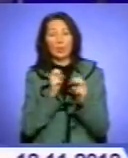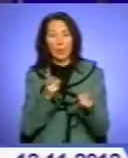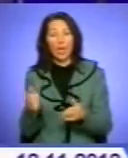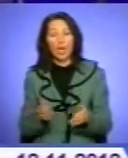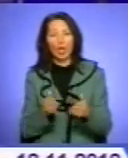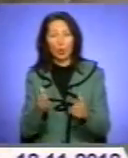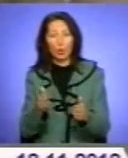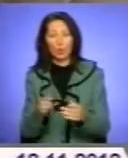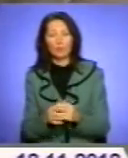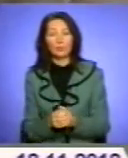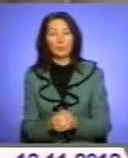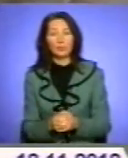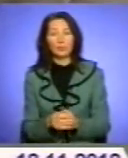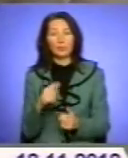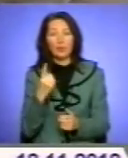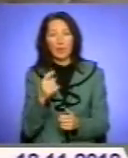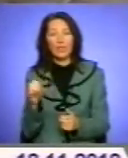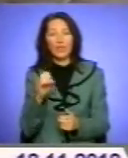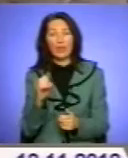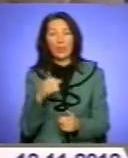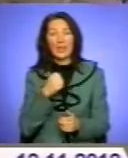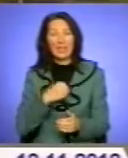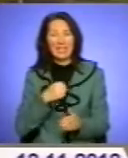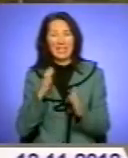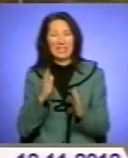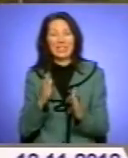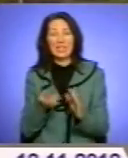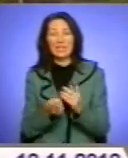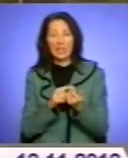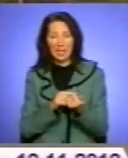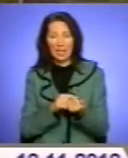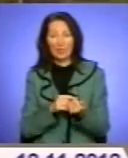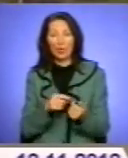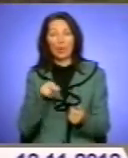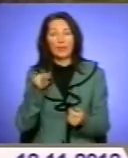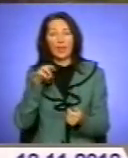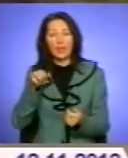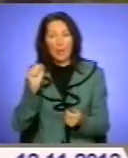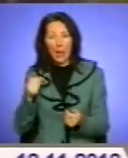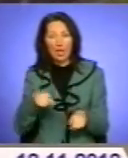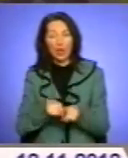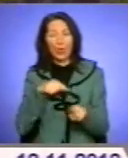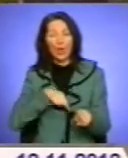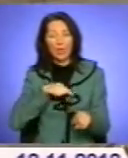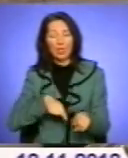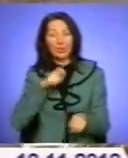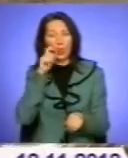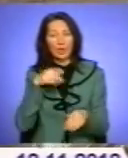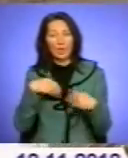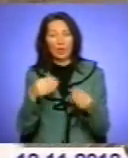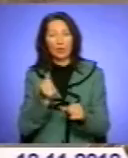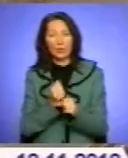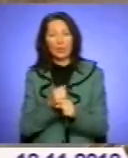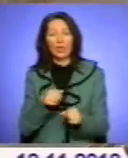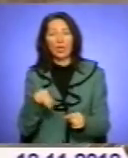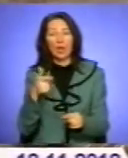сюжеті. Перші в Європі та, на жаль, лише за кількістю ДТП. Таку характеристику Україні дають працівники Державтоінспекції. У